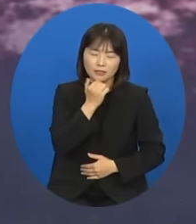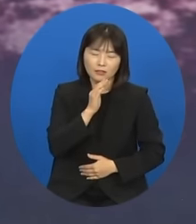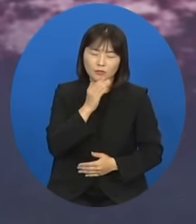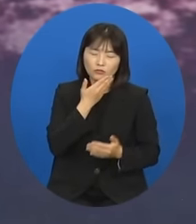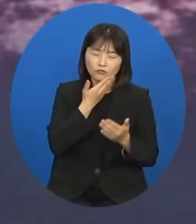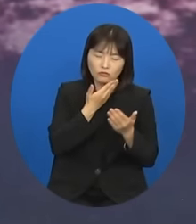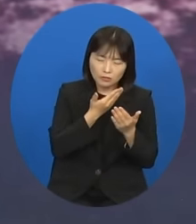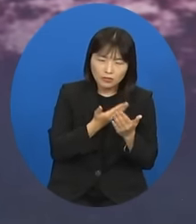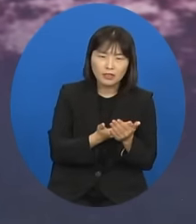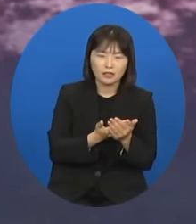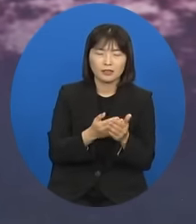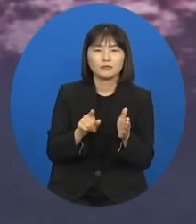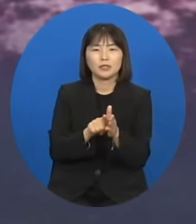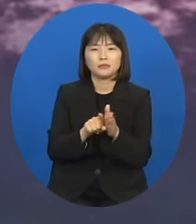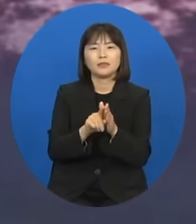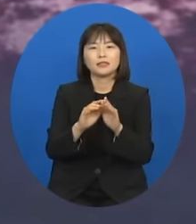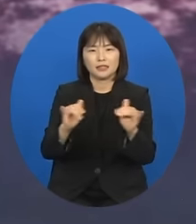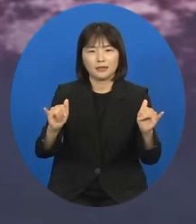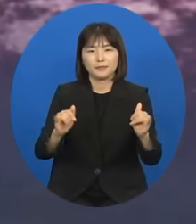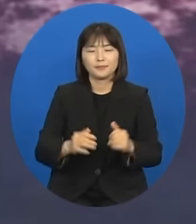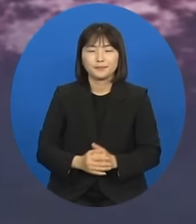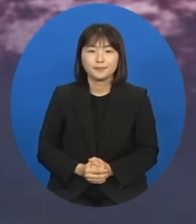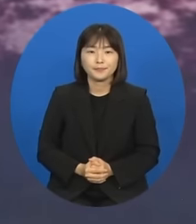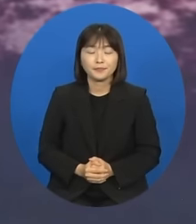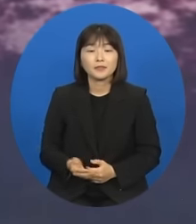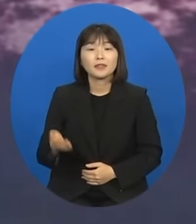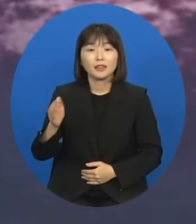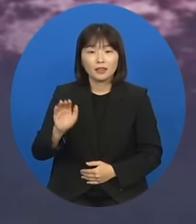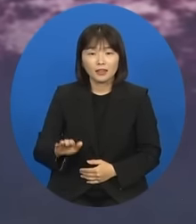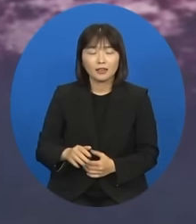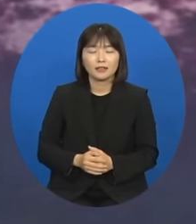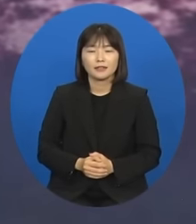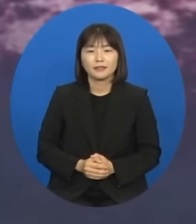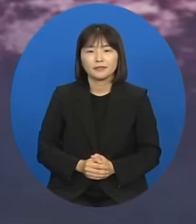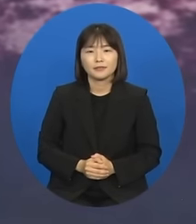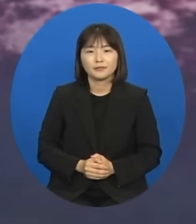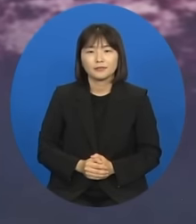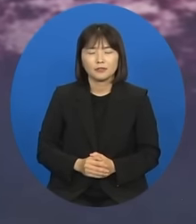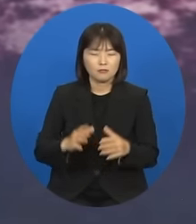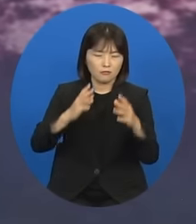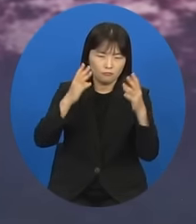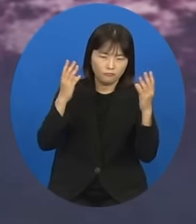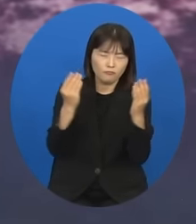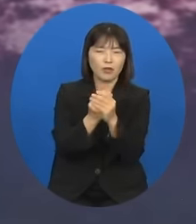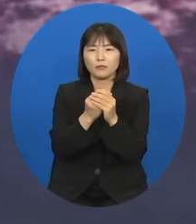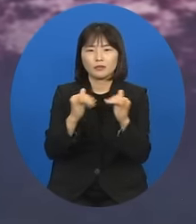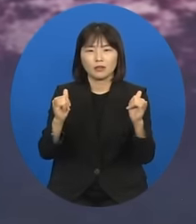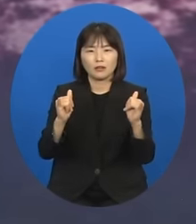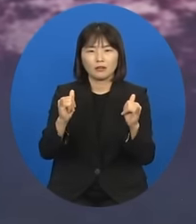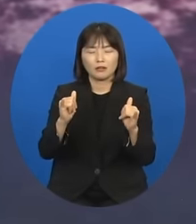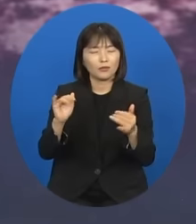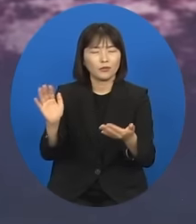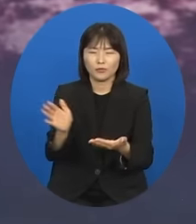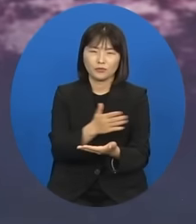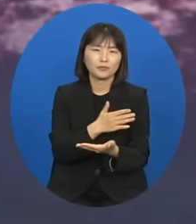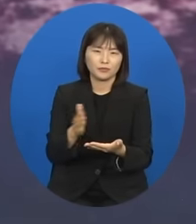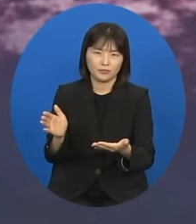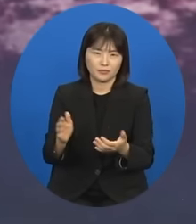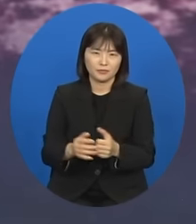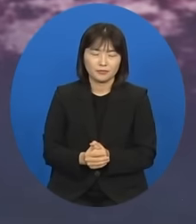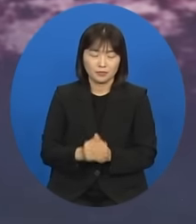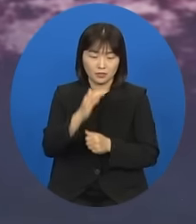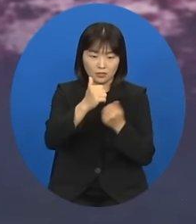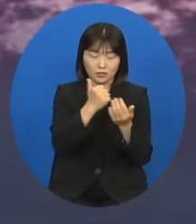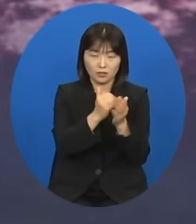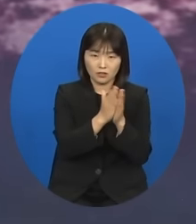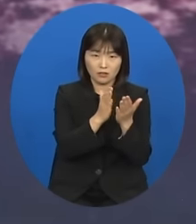믿음의 사람입니다 그런데 여러분 완벽한 사람은 없습니다 성경이